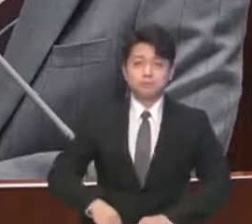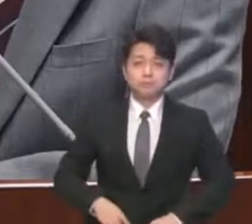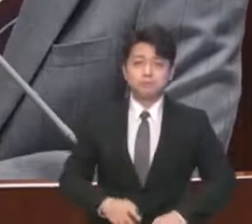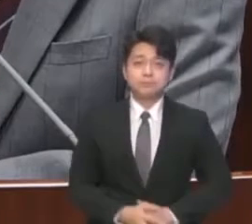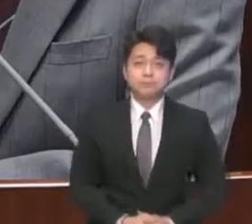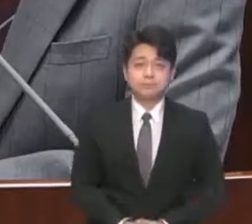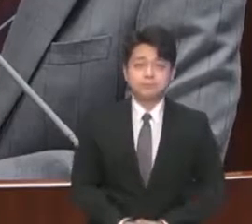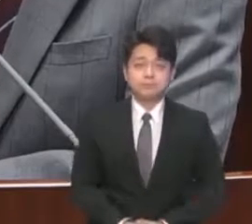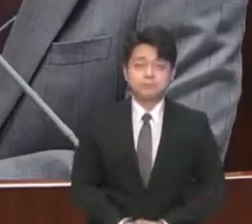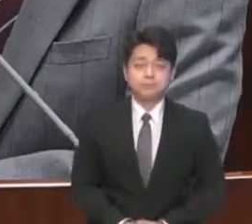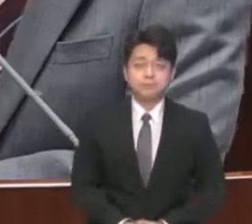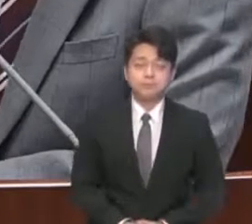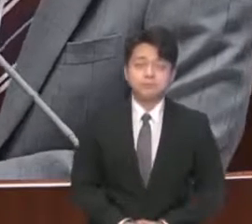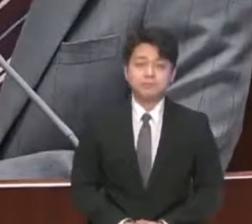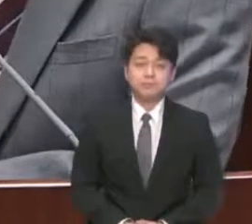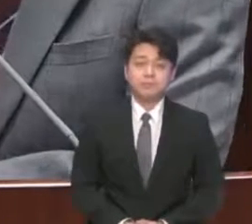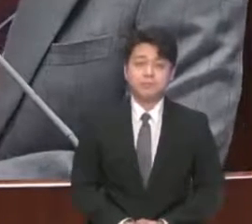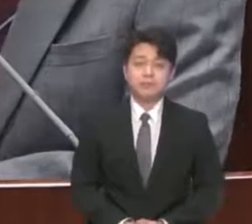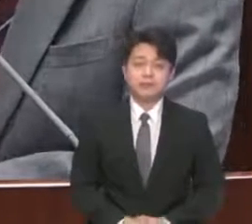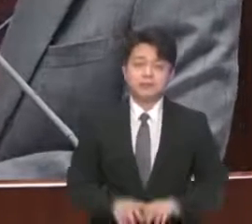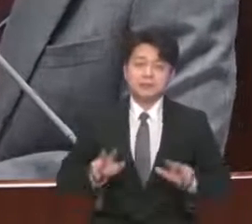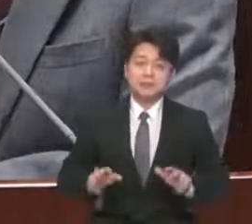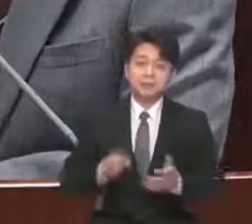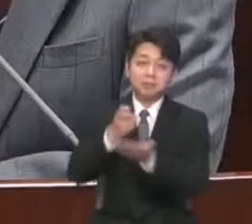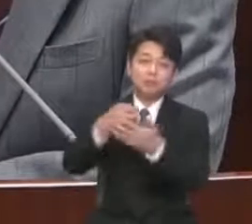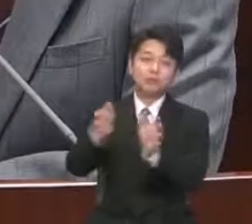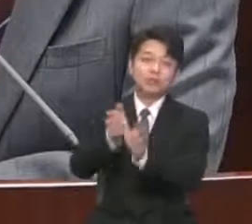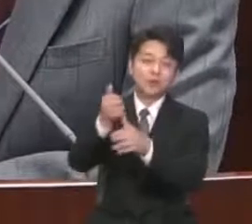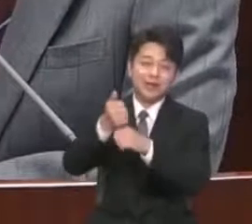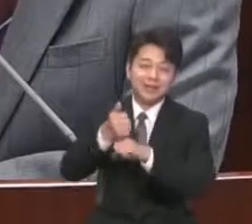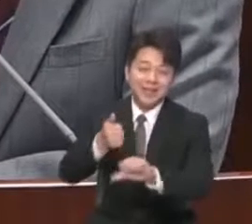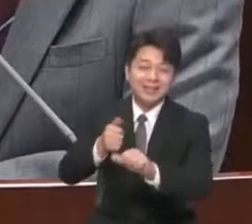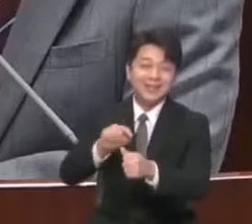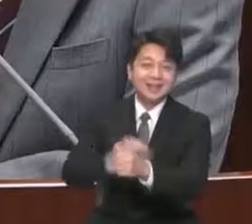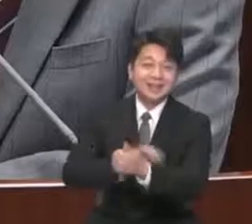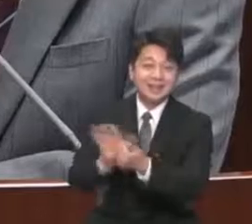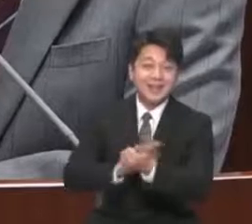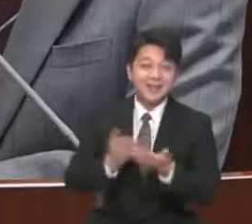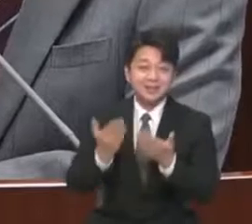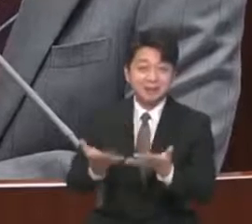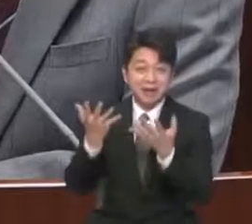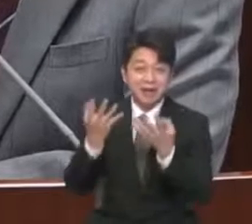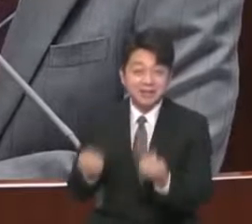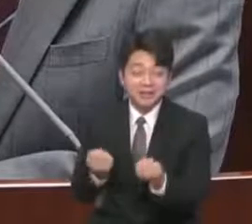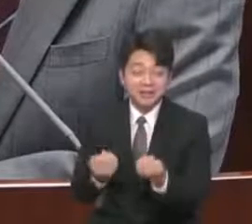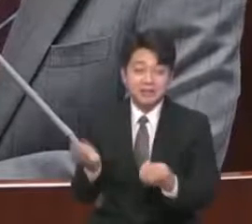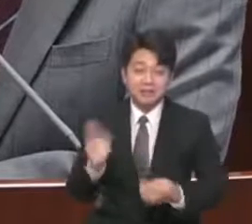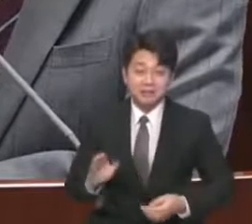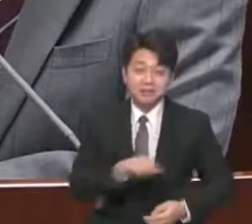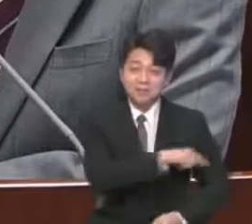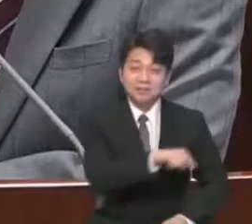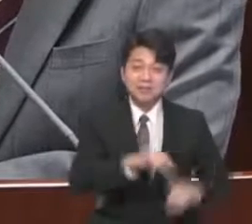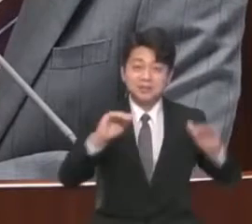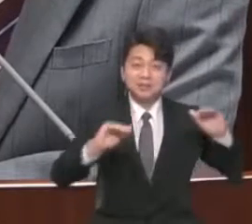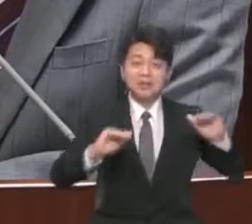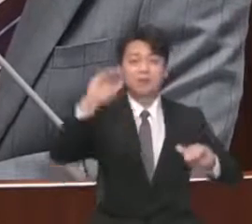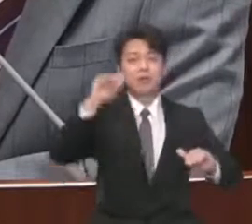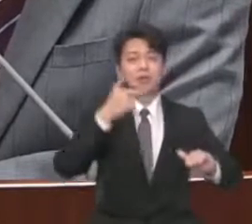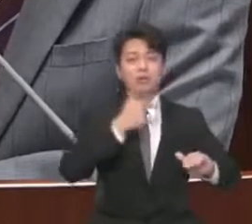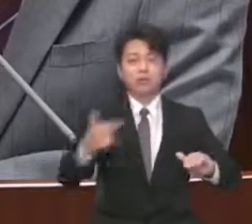서일병이 받은 혜택을 똑같이 못 누린 병사들이 부지기수입니다. 지금 그